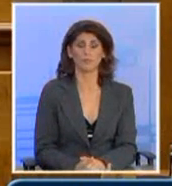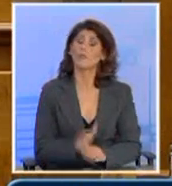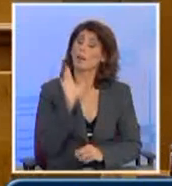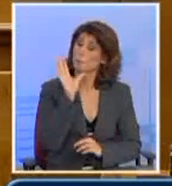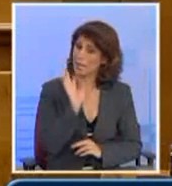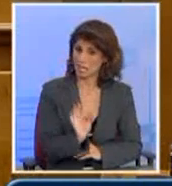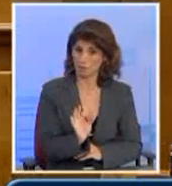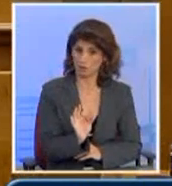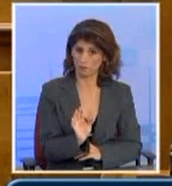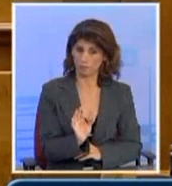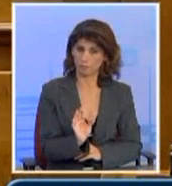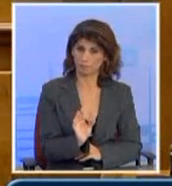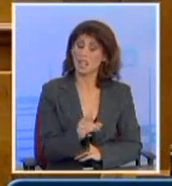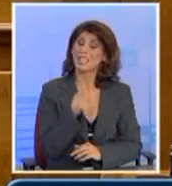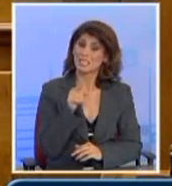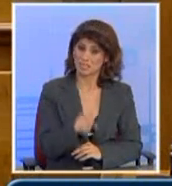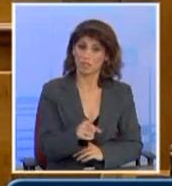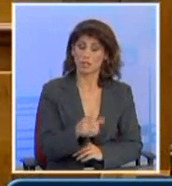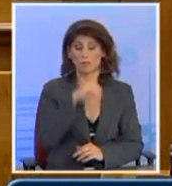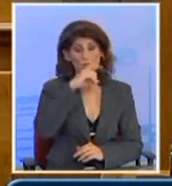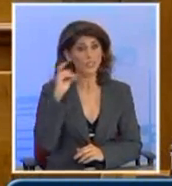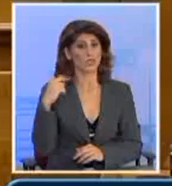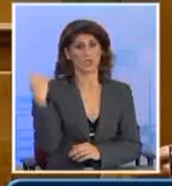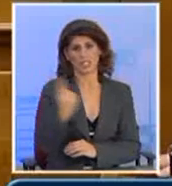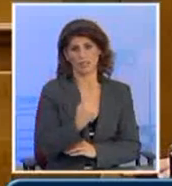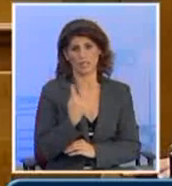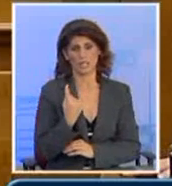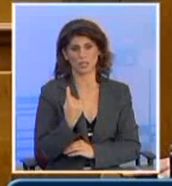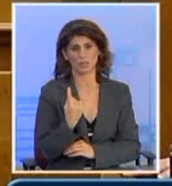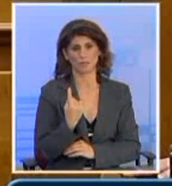Πράγματι λοιπόν, υπ' αυτές τις πολύ δύσκολες συνθήκες